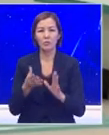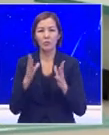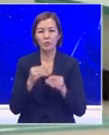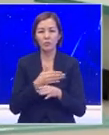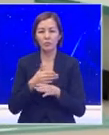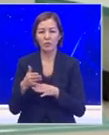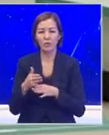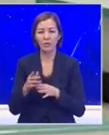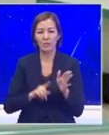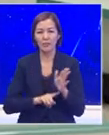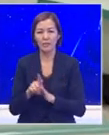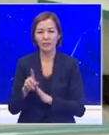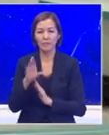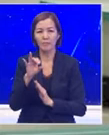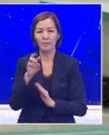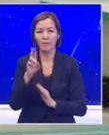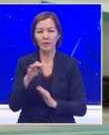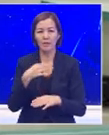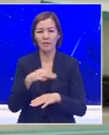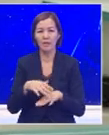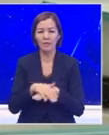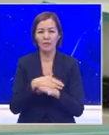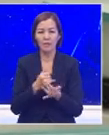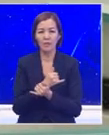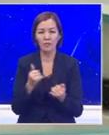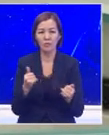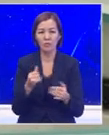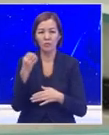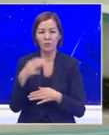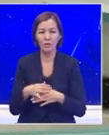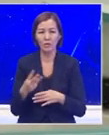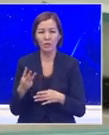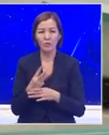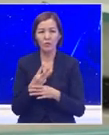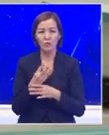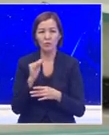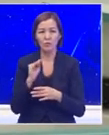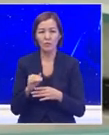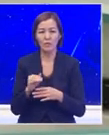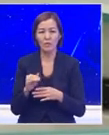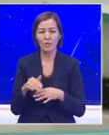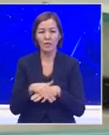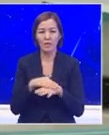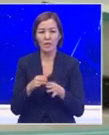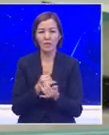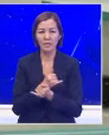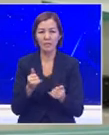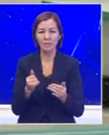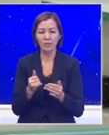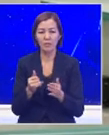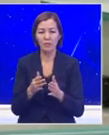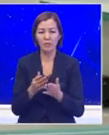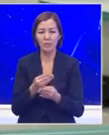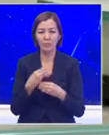бөлінгеннен бері осы Сарқан ауданының халыққа қызмет көрсету орталығында 3000 құжат, 3000 азаматтан өтініштер